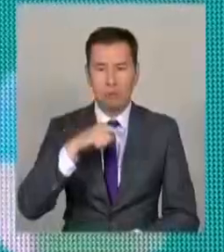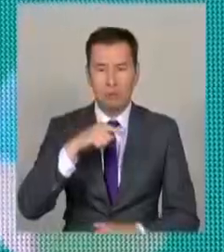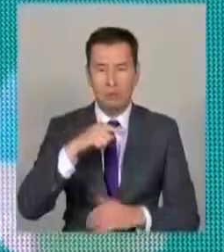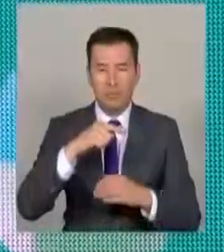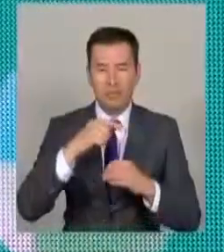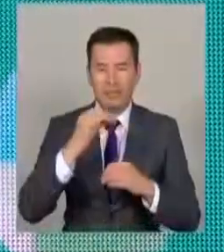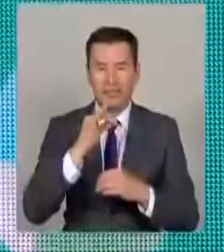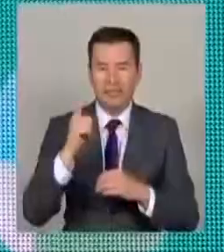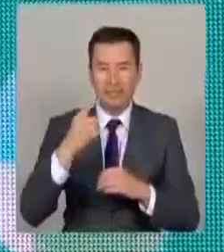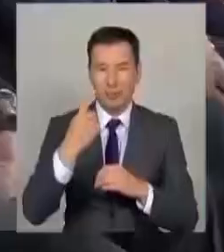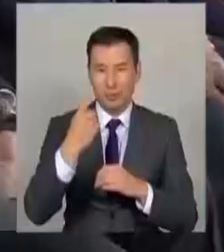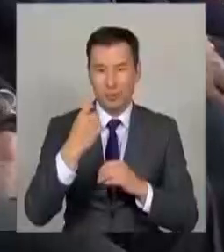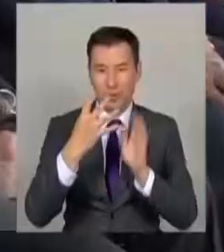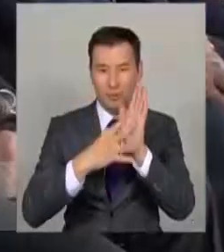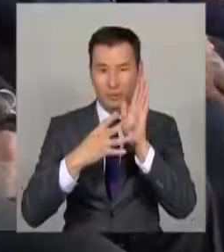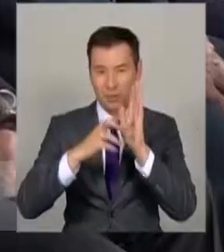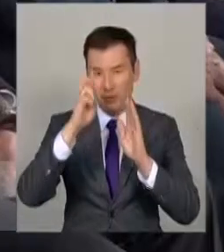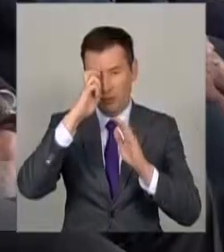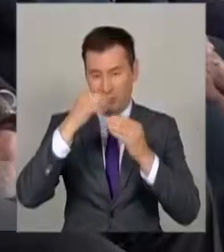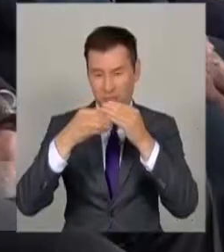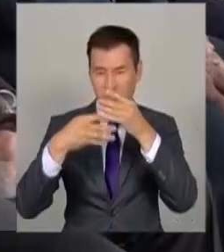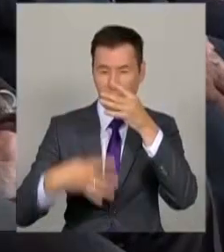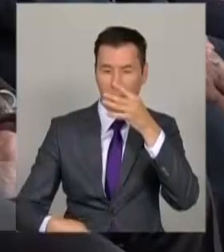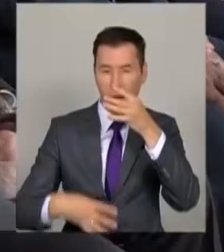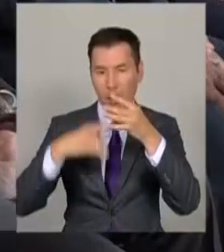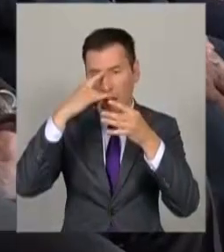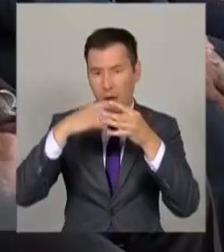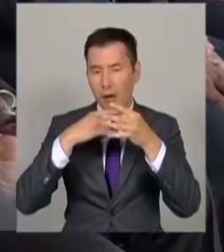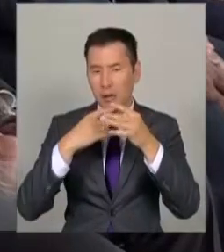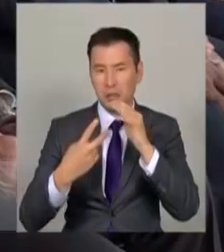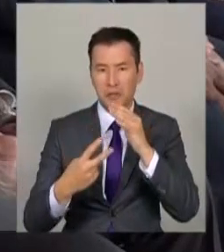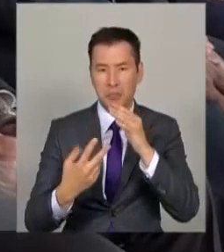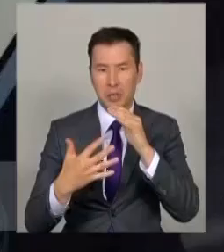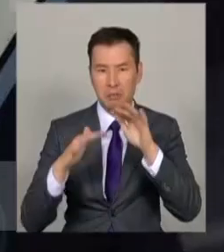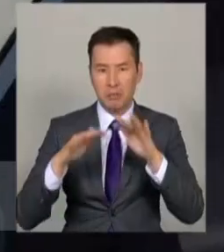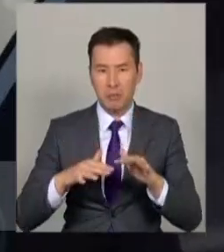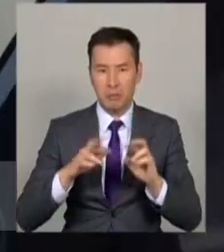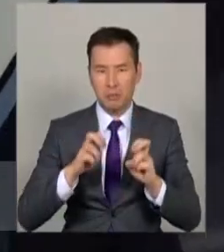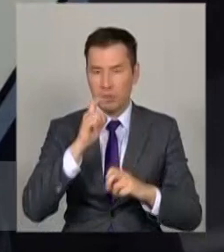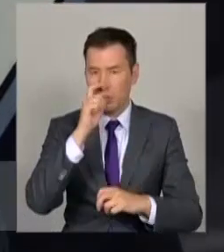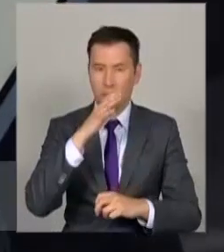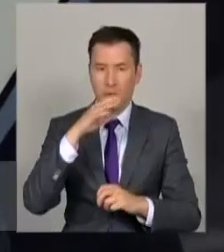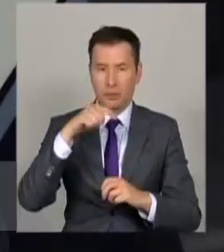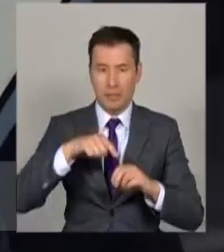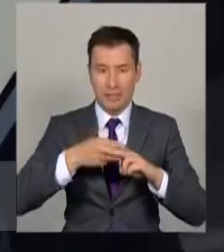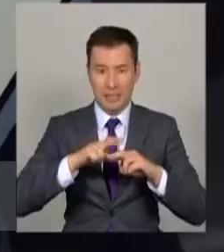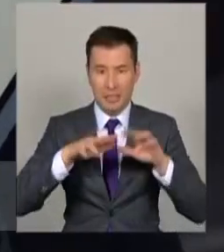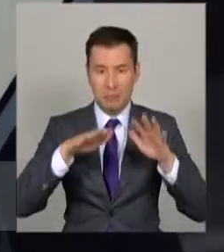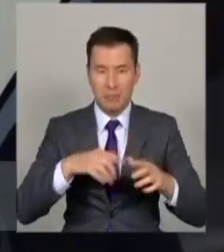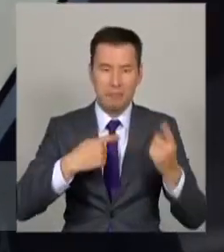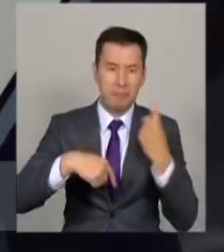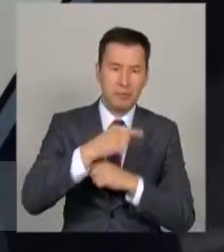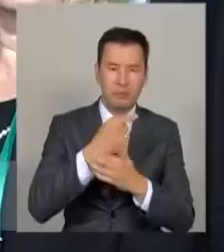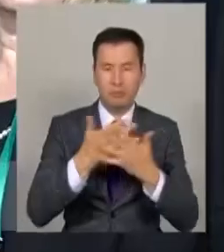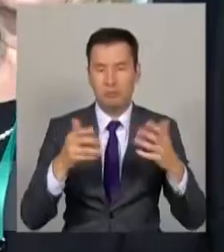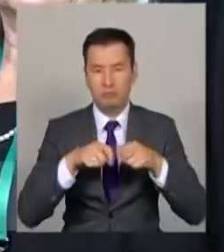ішінде 25-ші орында тұр. Екі күнге жоспарланған форумда қатысушылар Орталық Азия мемлекеттері үшін маңызды жобаларды талқылап,